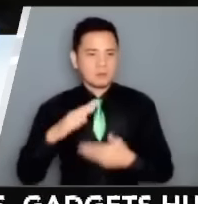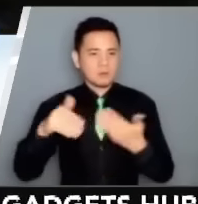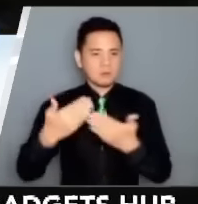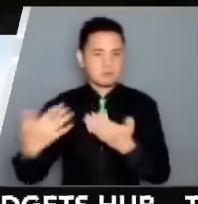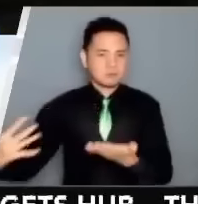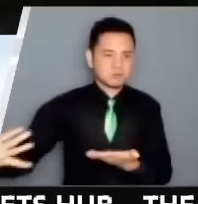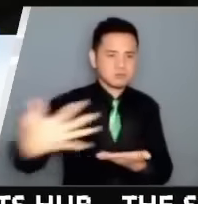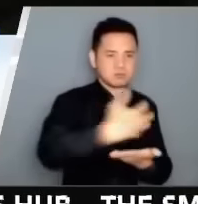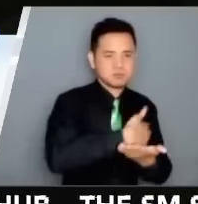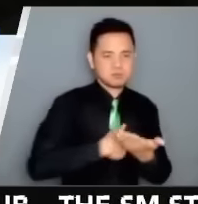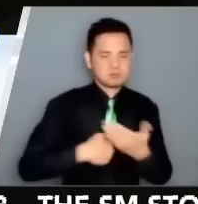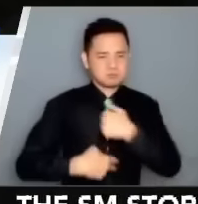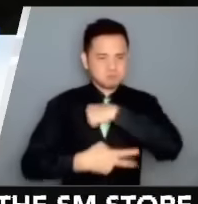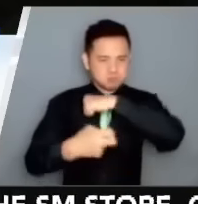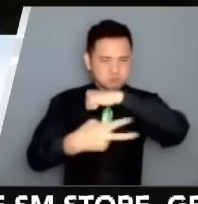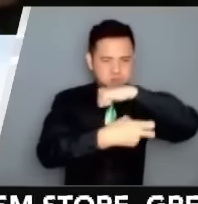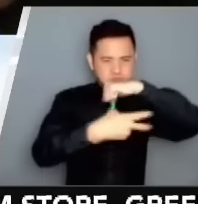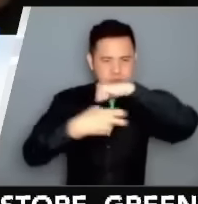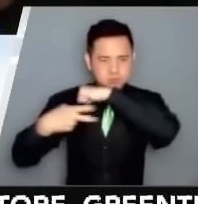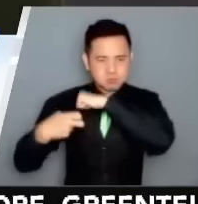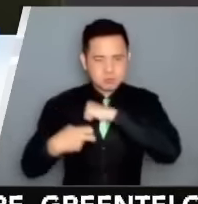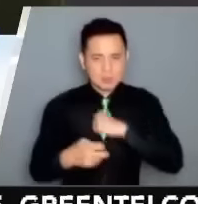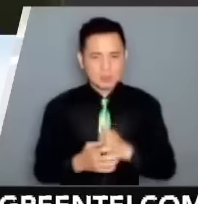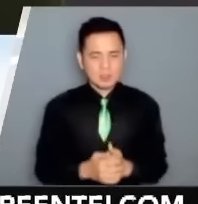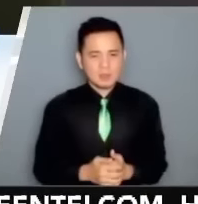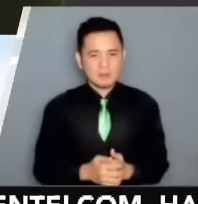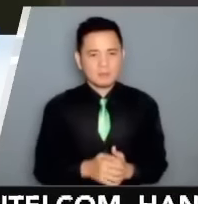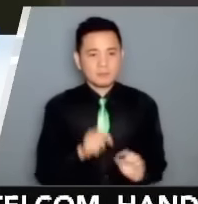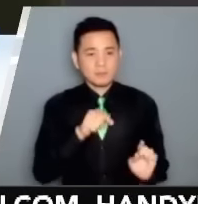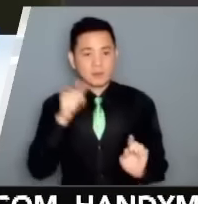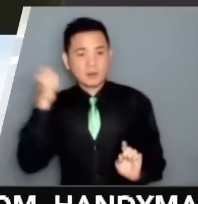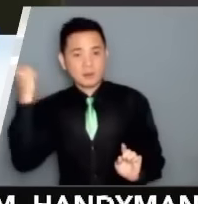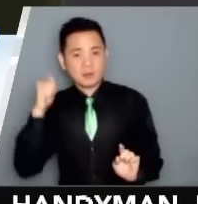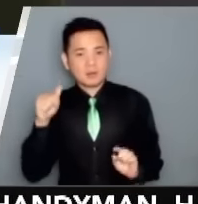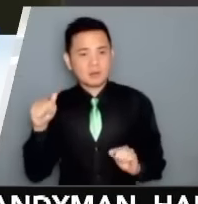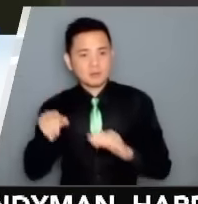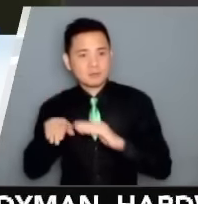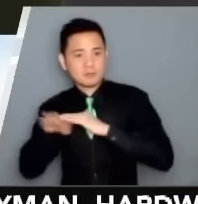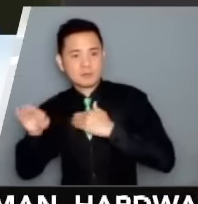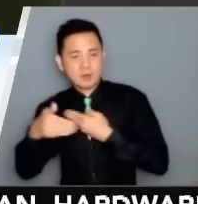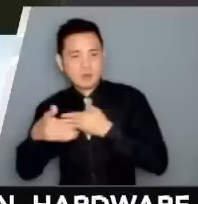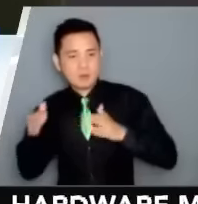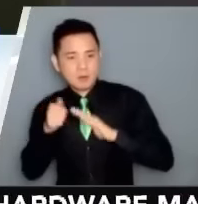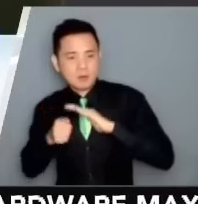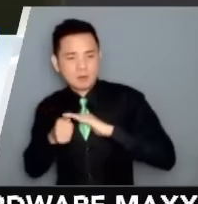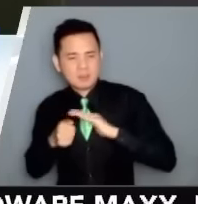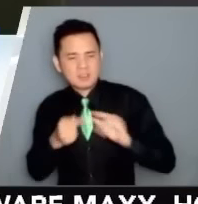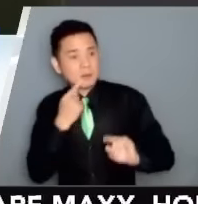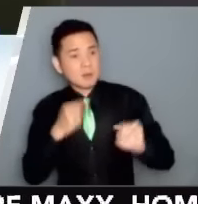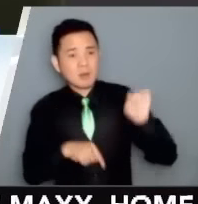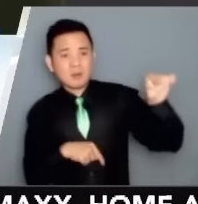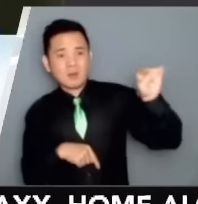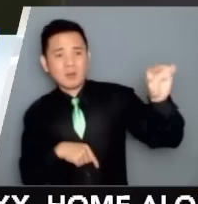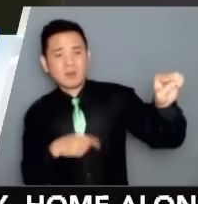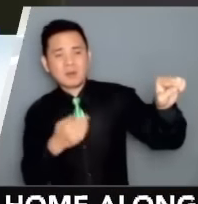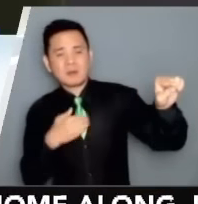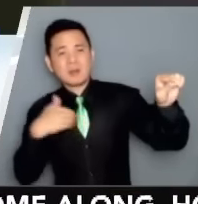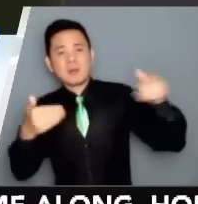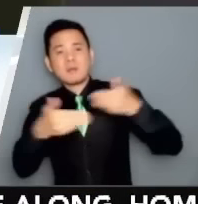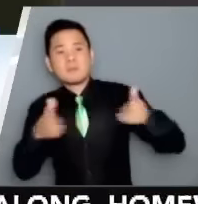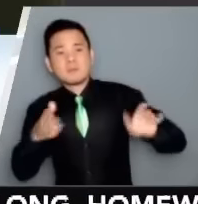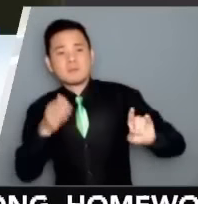nanay ni Heidi kinaladkad pa raw patungo sa kabilang kwarto Sinabihan ko na doon ang pera ko sa kwarto kunin mo doon ituro